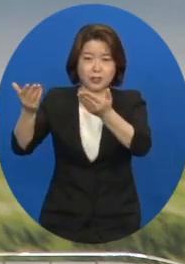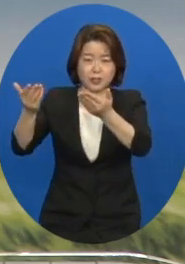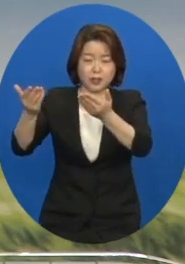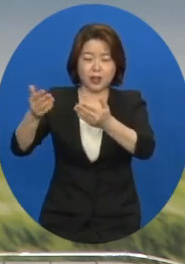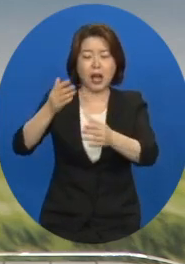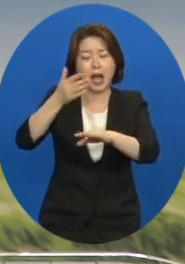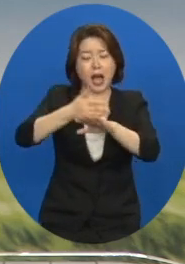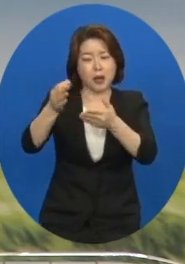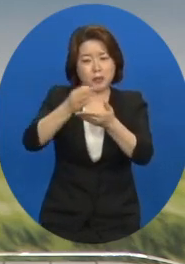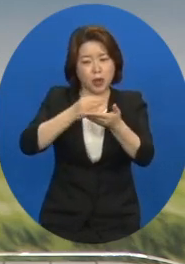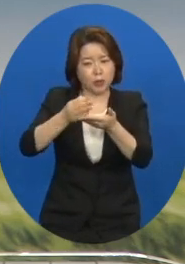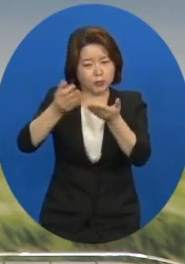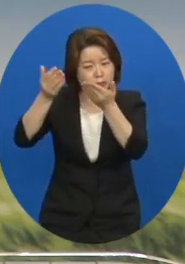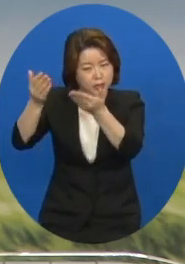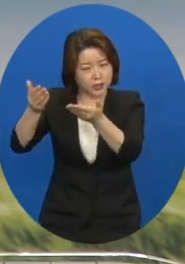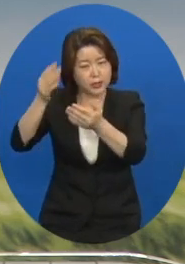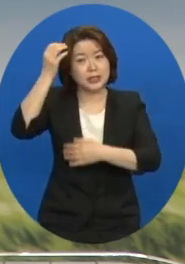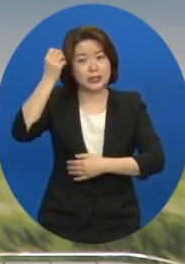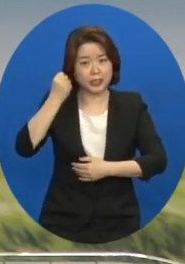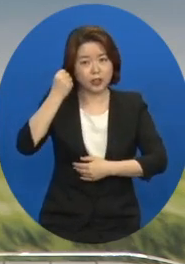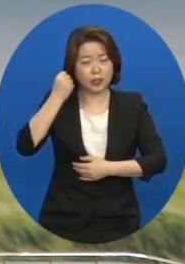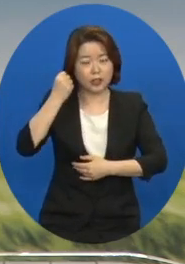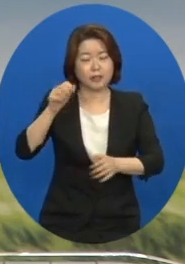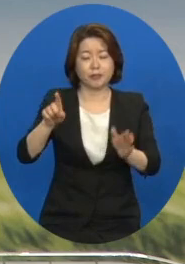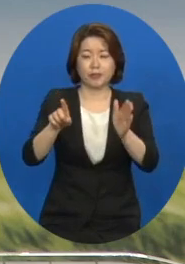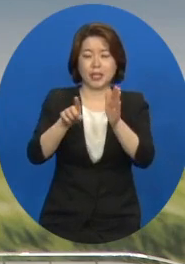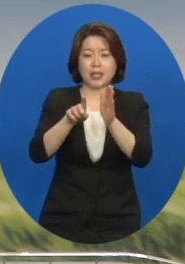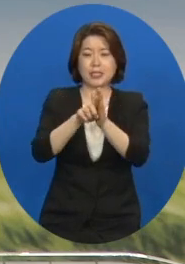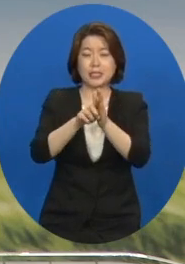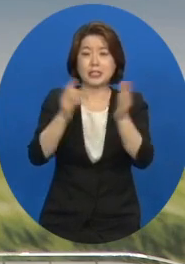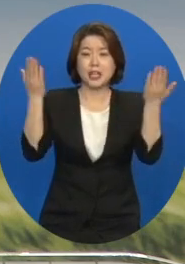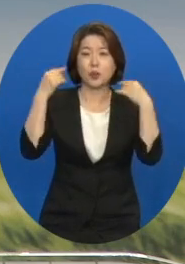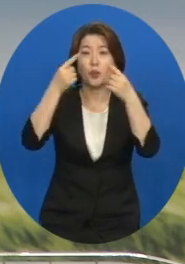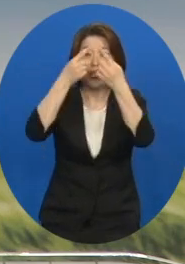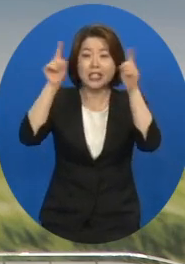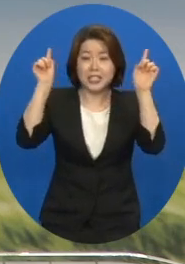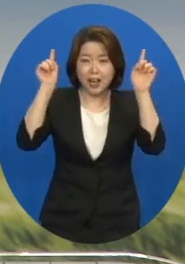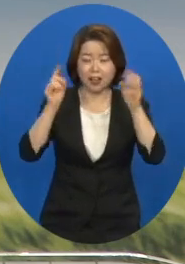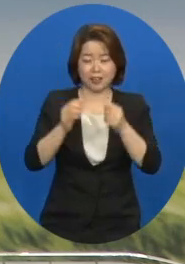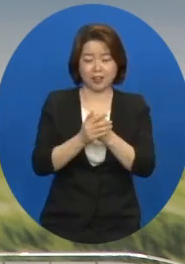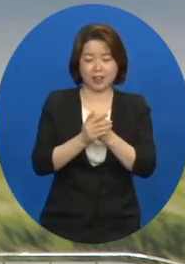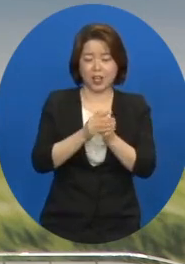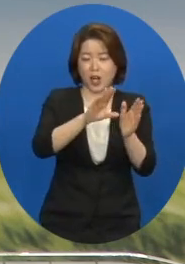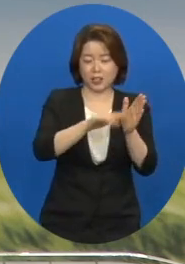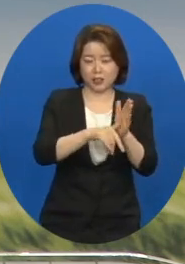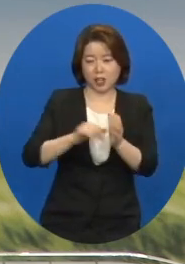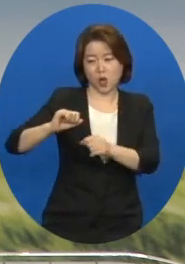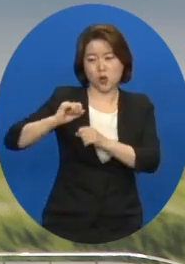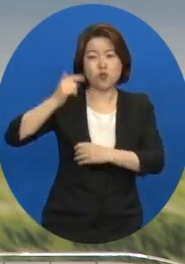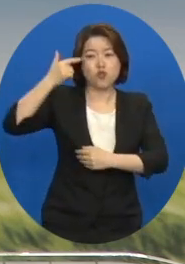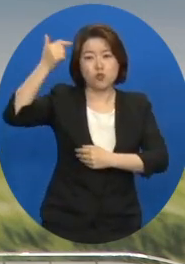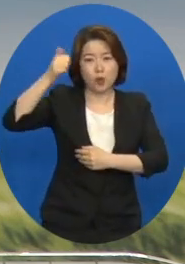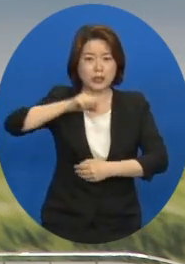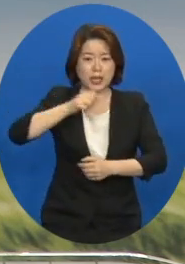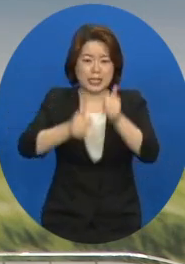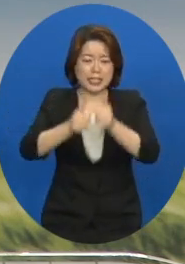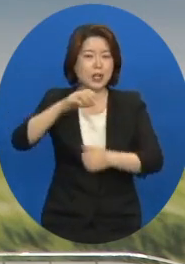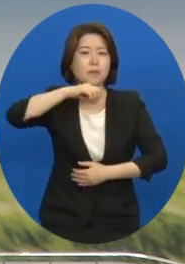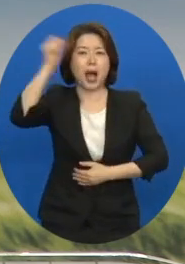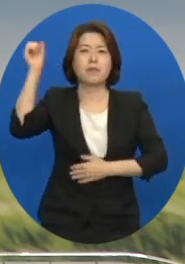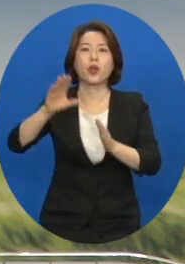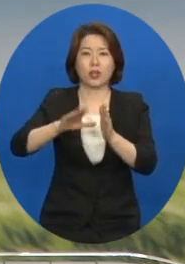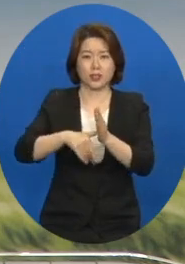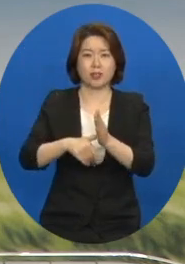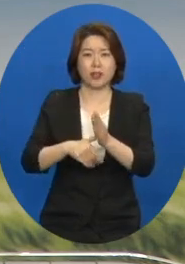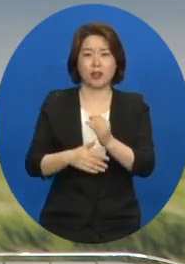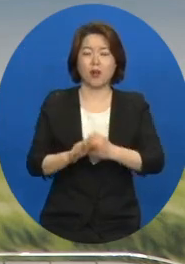했던 기억이, 제가 신학교 1학년 때 군목시험 합격했을 때입니다. 정말